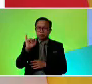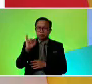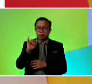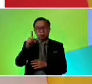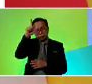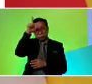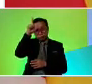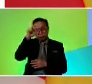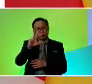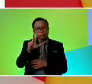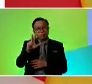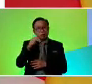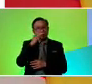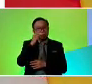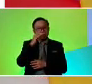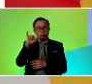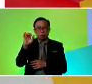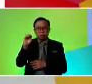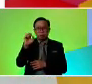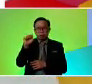Oke murid ketiga adalah